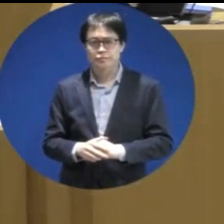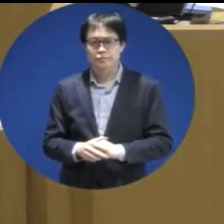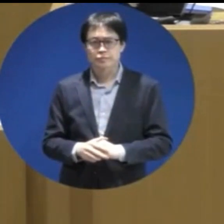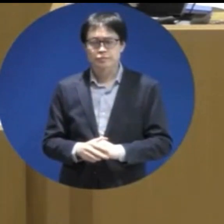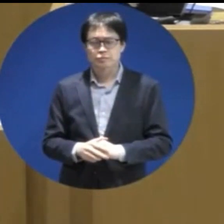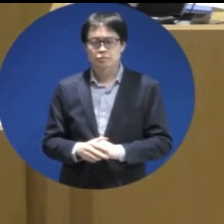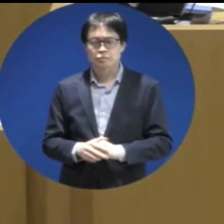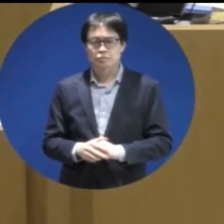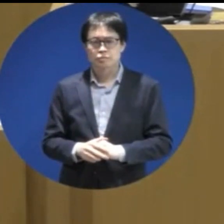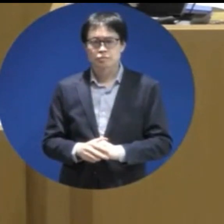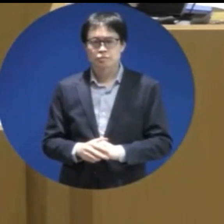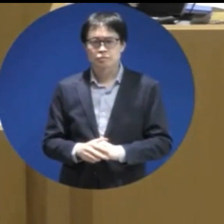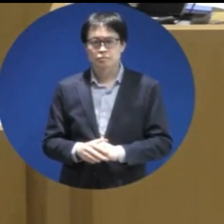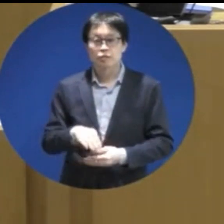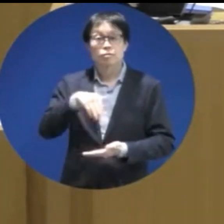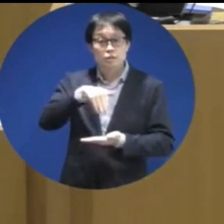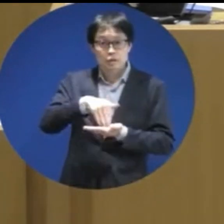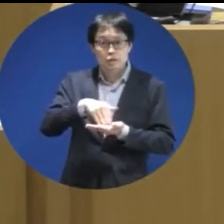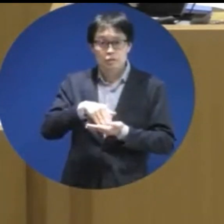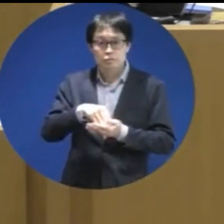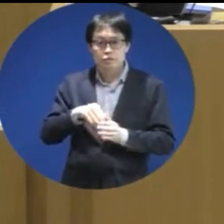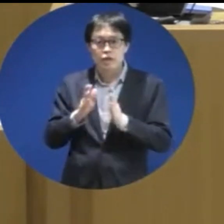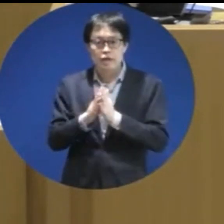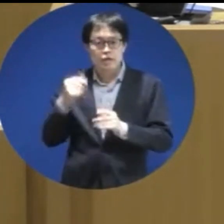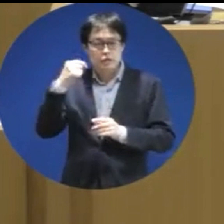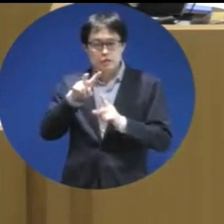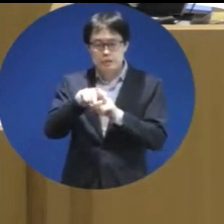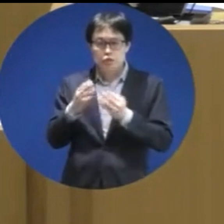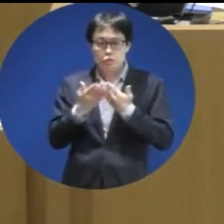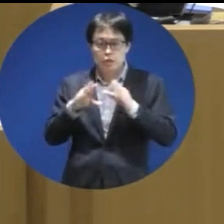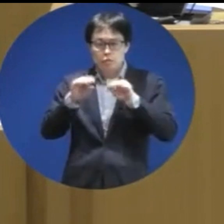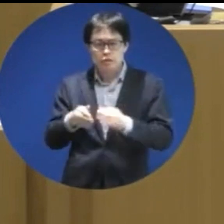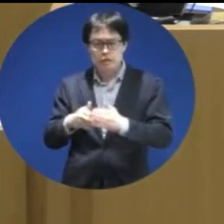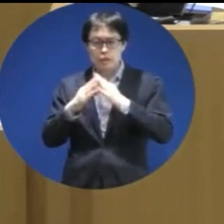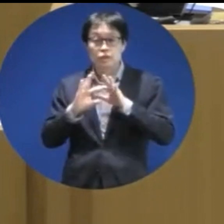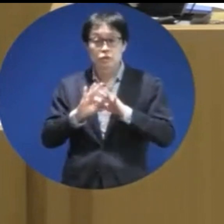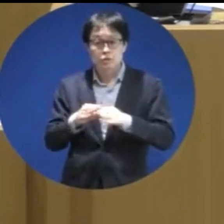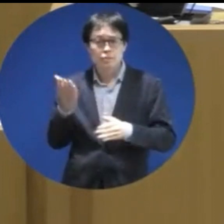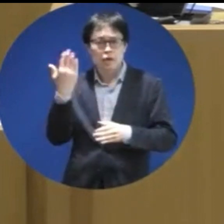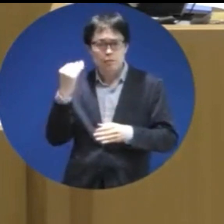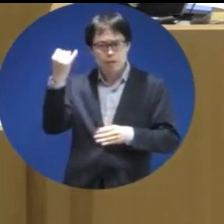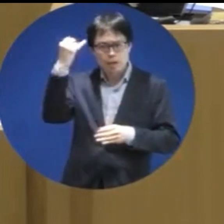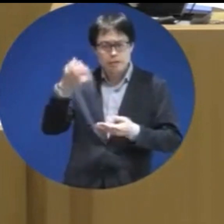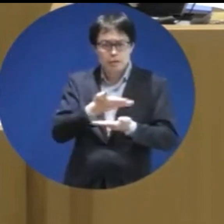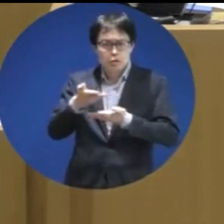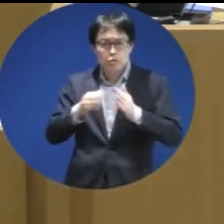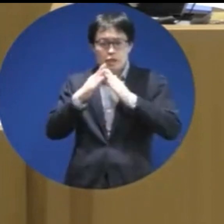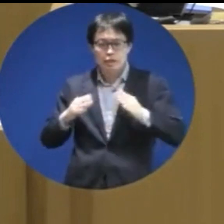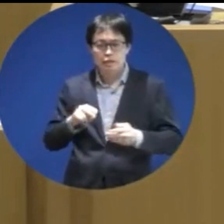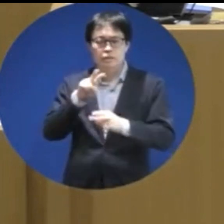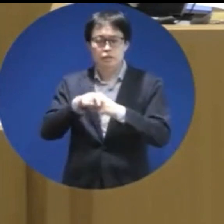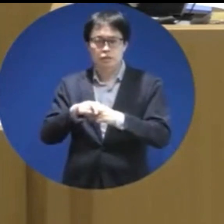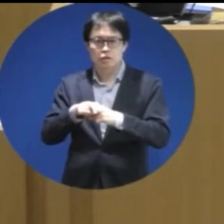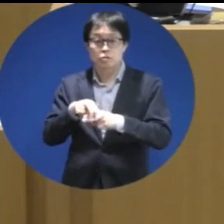最後に、神南小学校の建て替えに関しまして、 前回私は意見交換会の場に参加いたしました